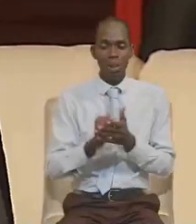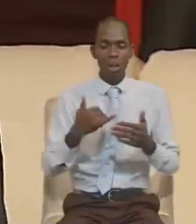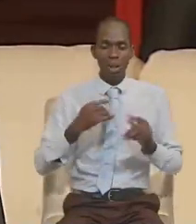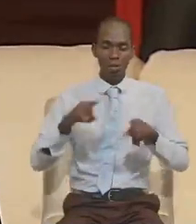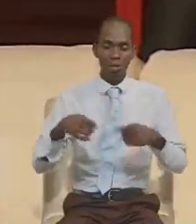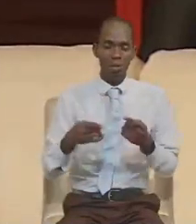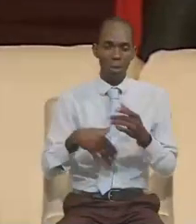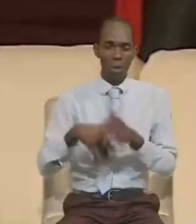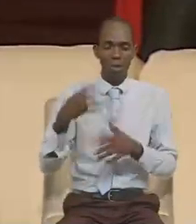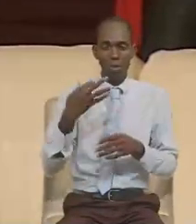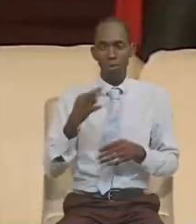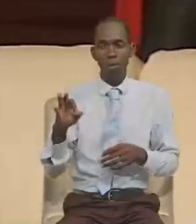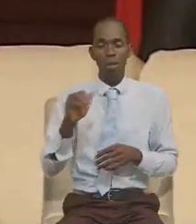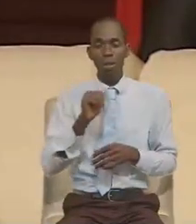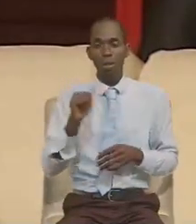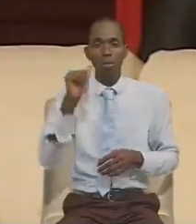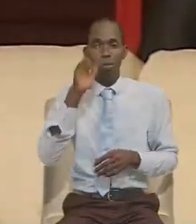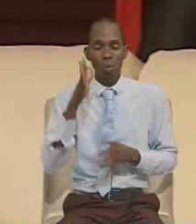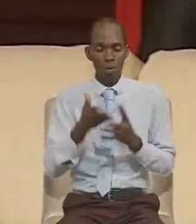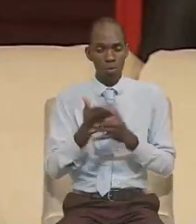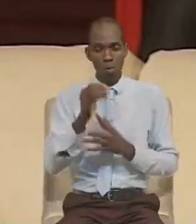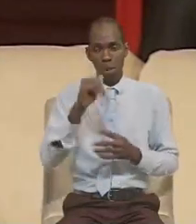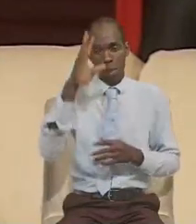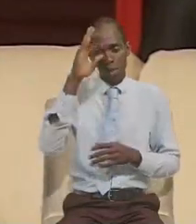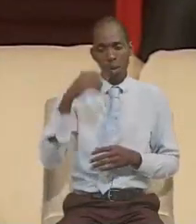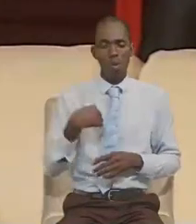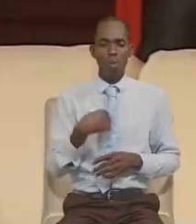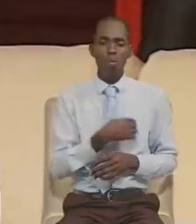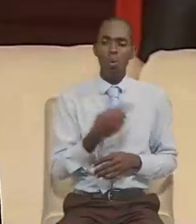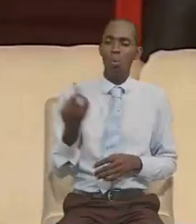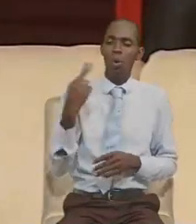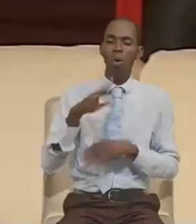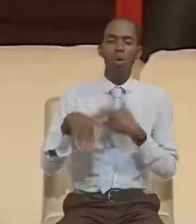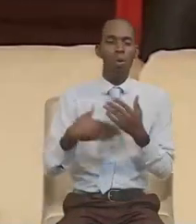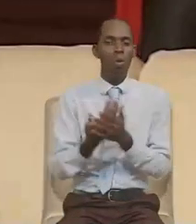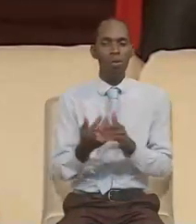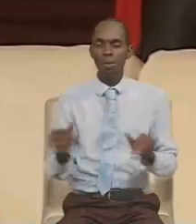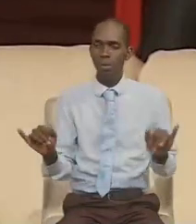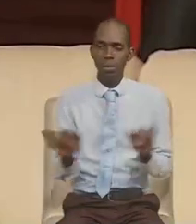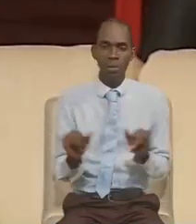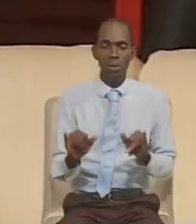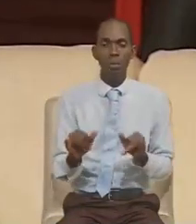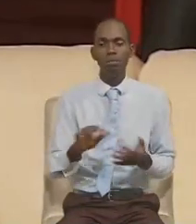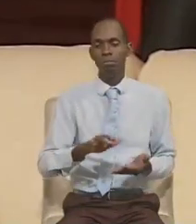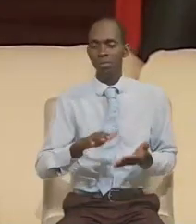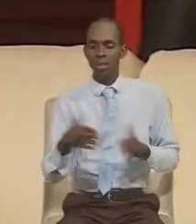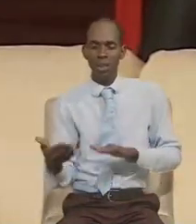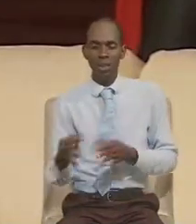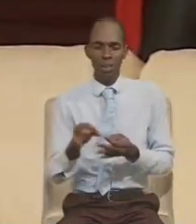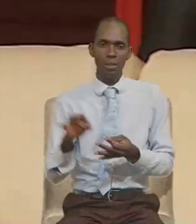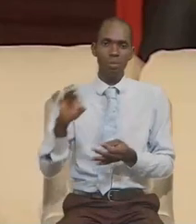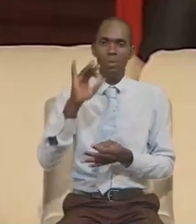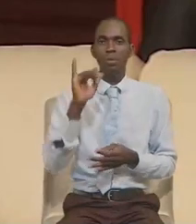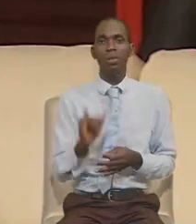et d'une femme, nous étions tous comme ça. Ça veut dire que nous étions tous morts spirituellement. Et il